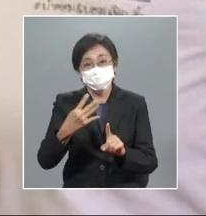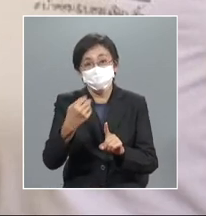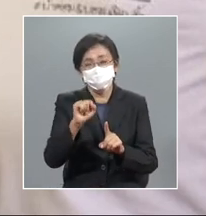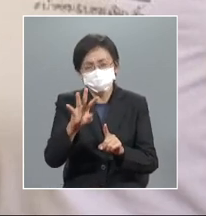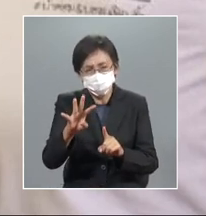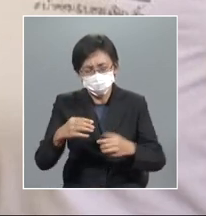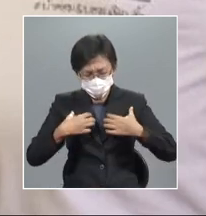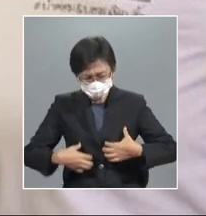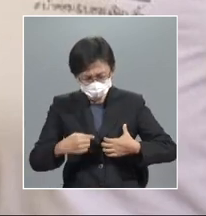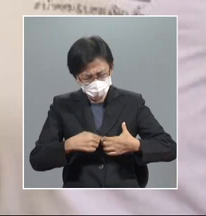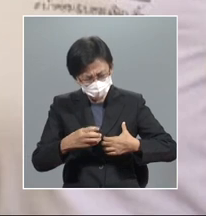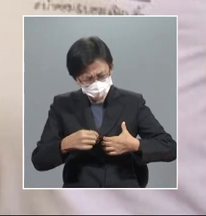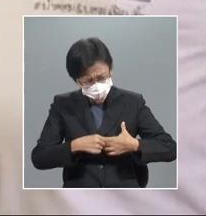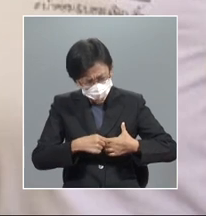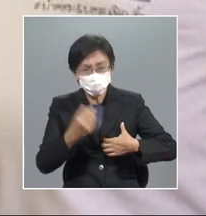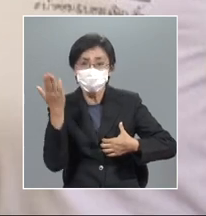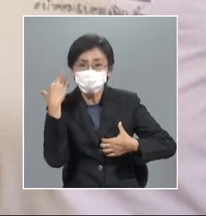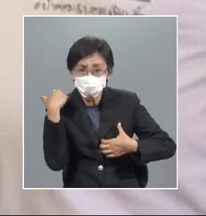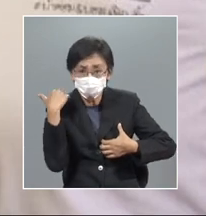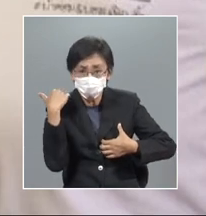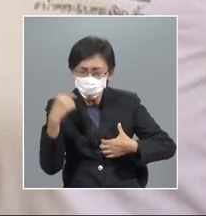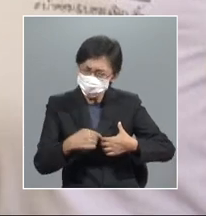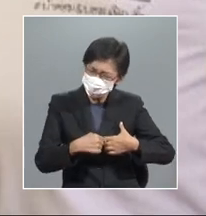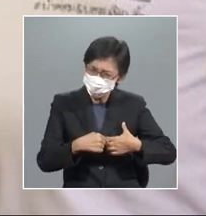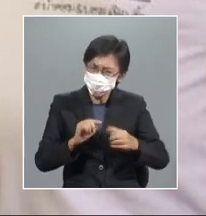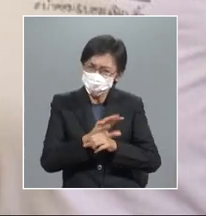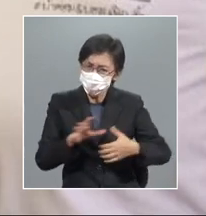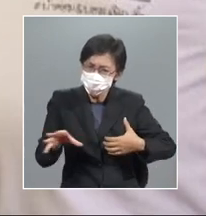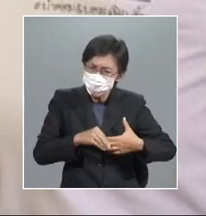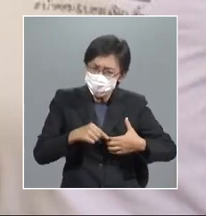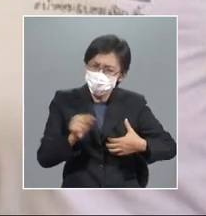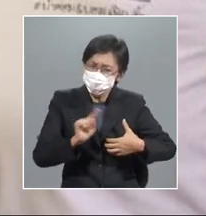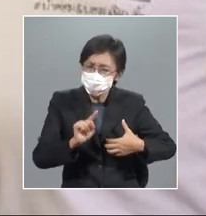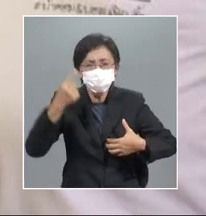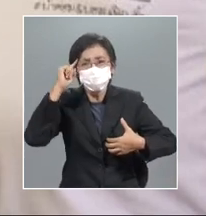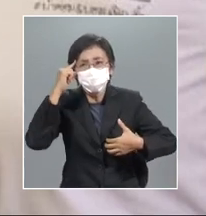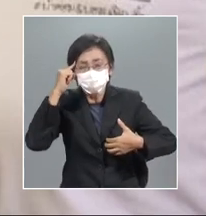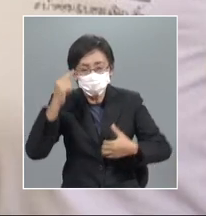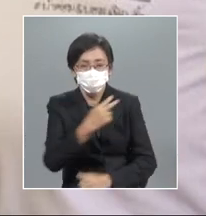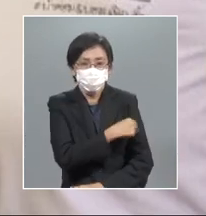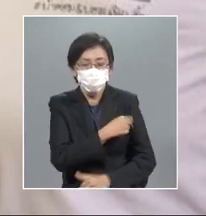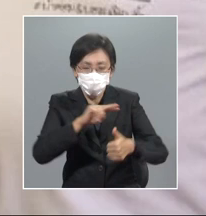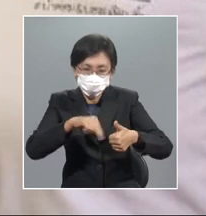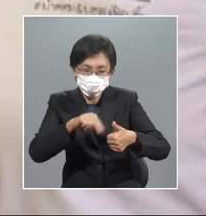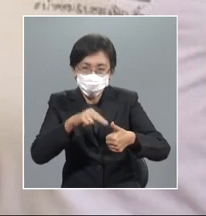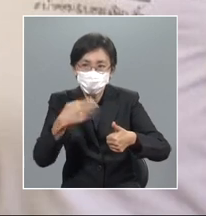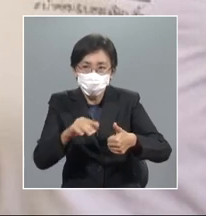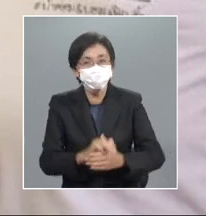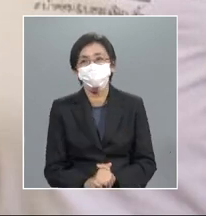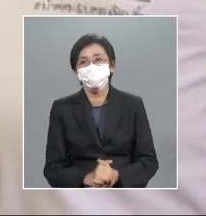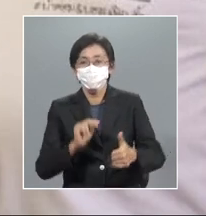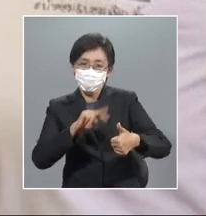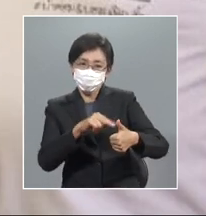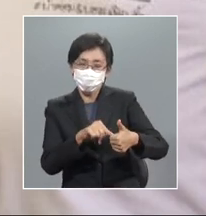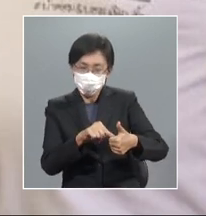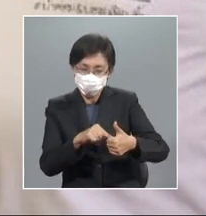แต่ไม่แน่ใจว่าเป็นจุดเก่าของคุณพ่อหรือเปล่าและหลังจากนั้นคุณหมอวินิจฉัยแล้วบอกว่าไม่ใช่แล้ว